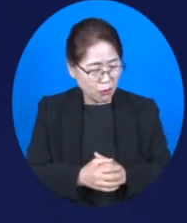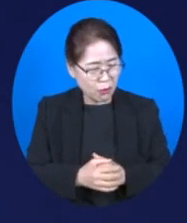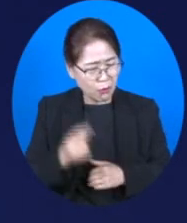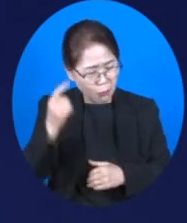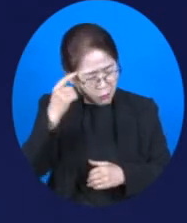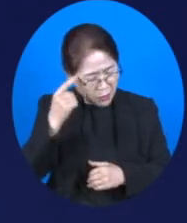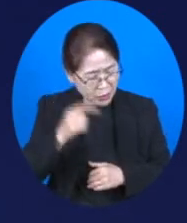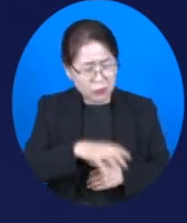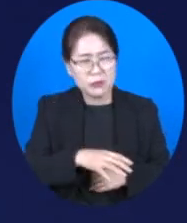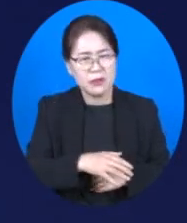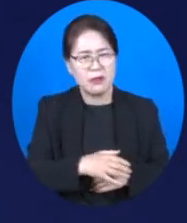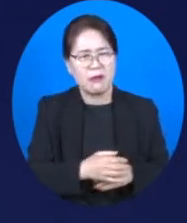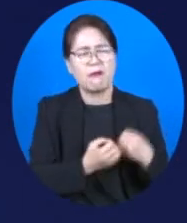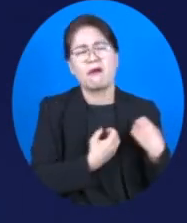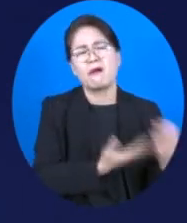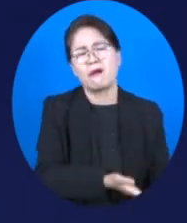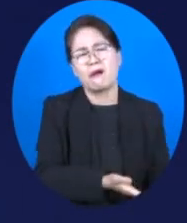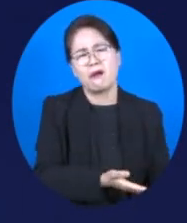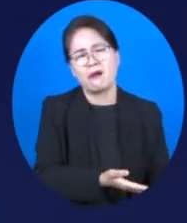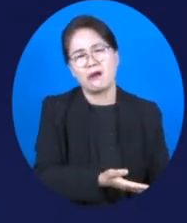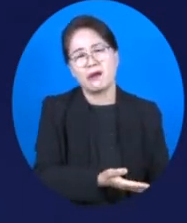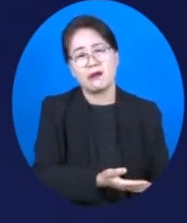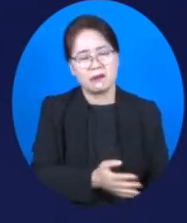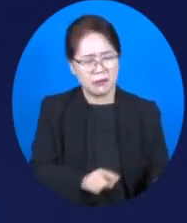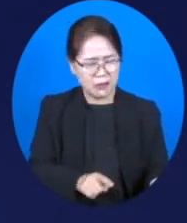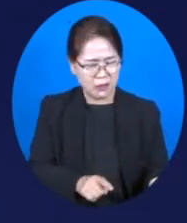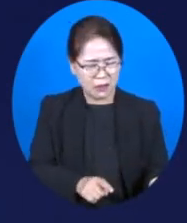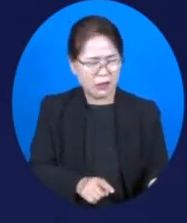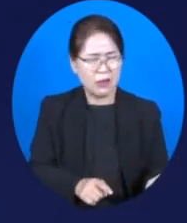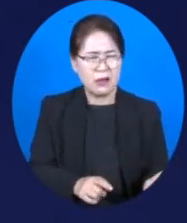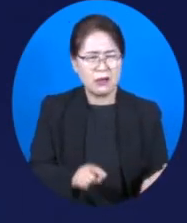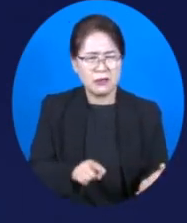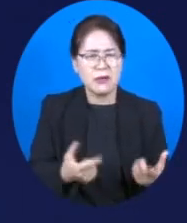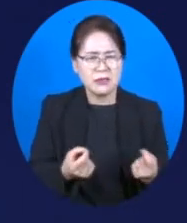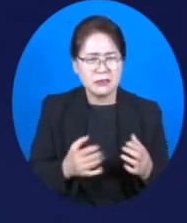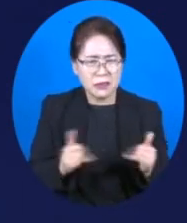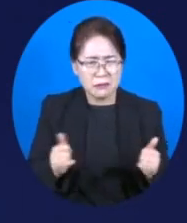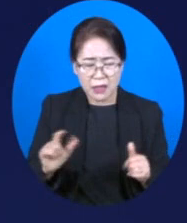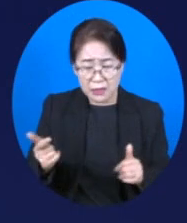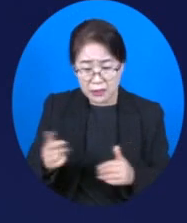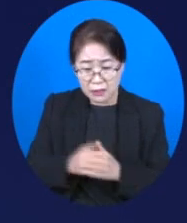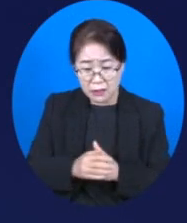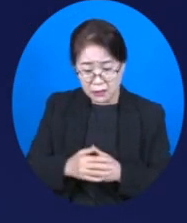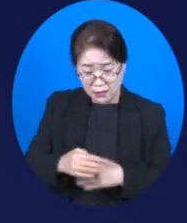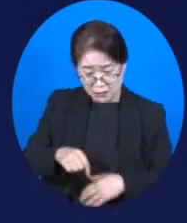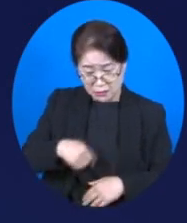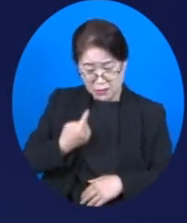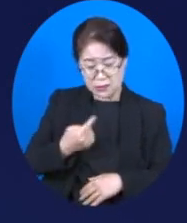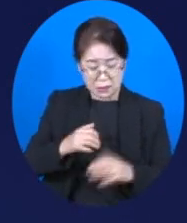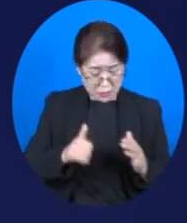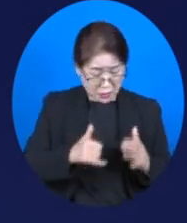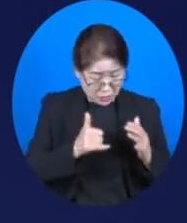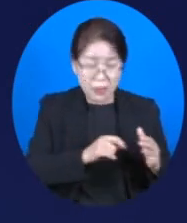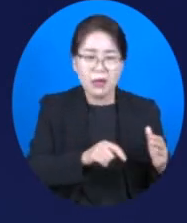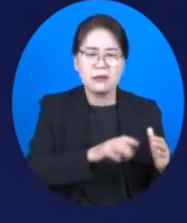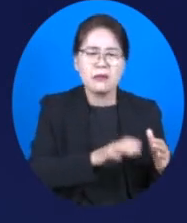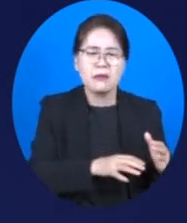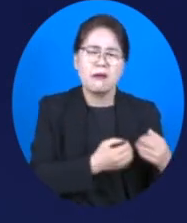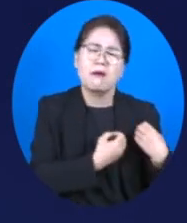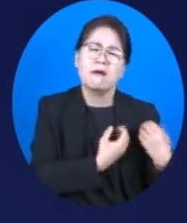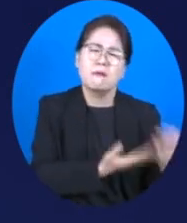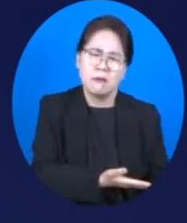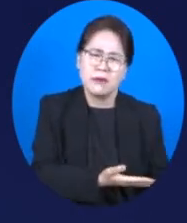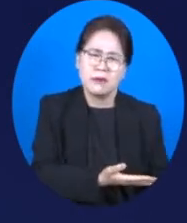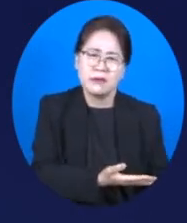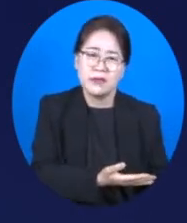어쩌다가 이곳에 내팽개쳐졌는가? 나는 이런 사람이 본래 아닌데 꼭 자기 자신이 이 세상 속에